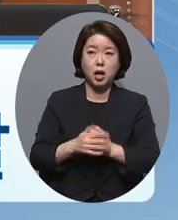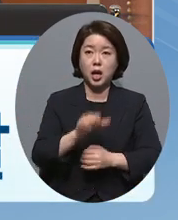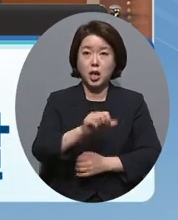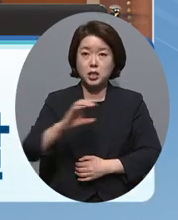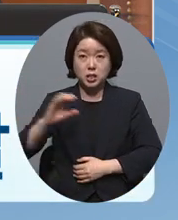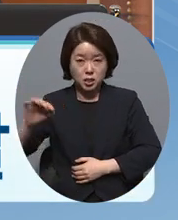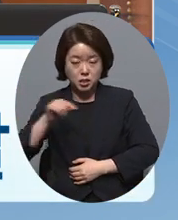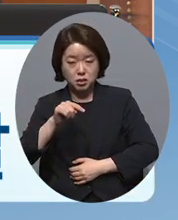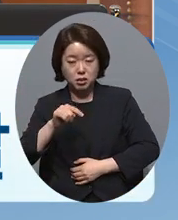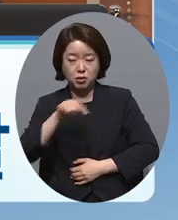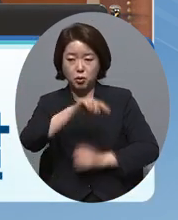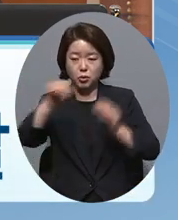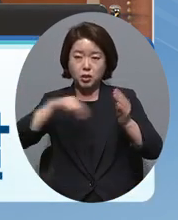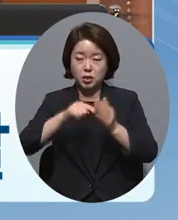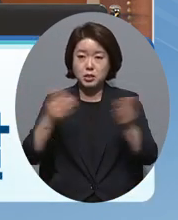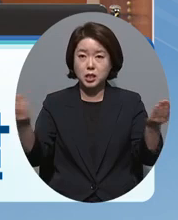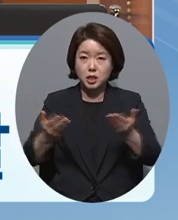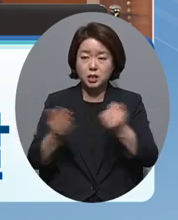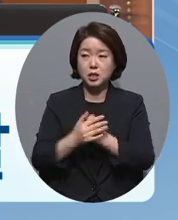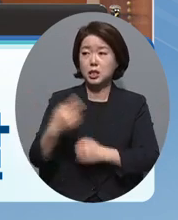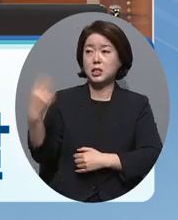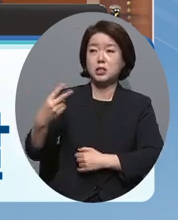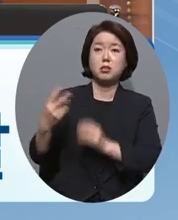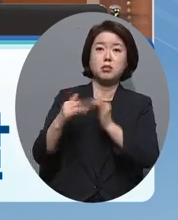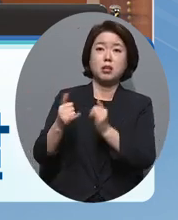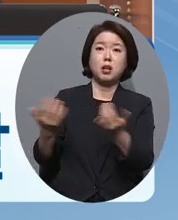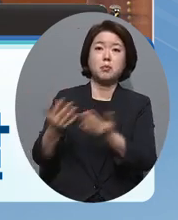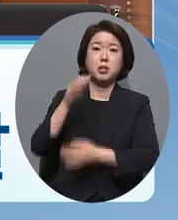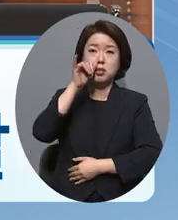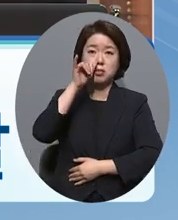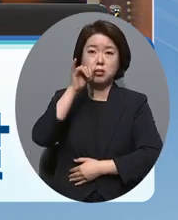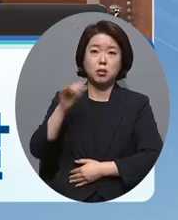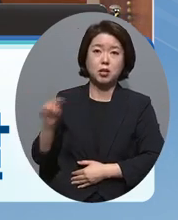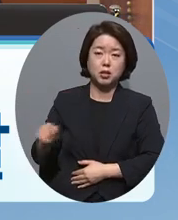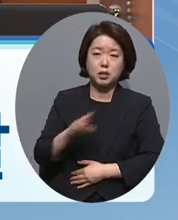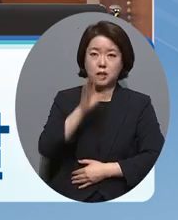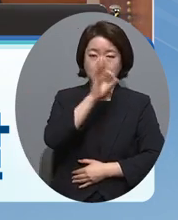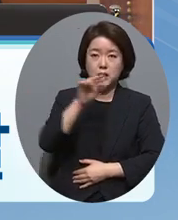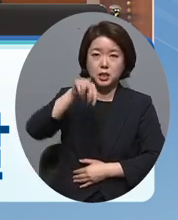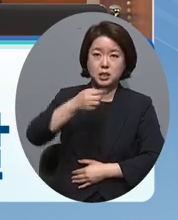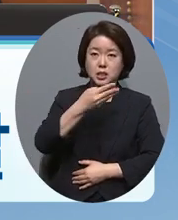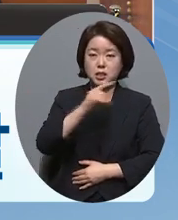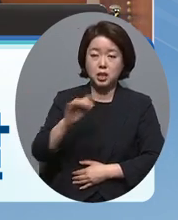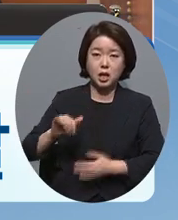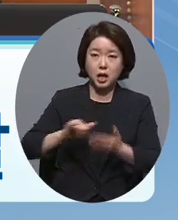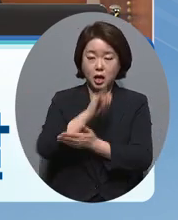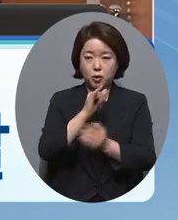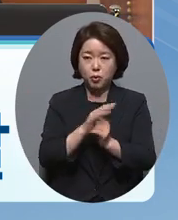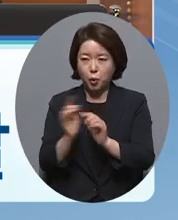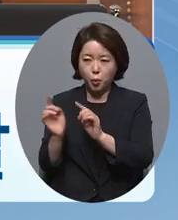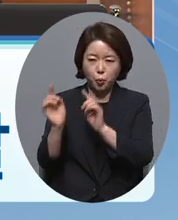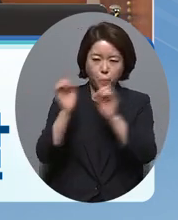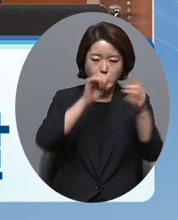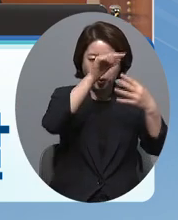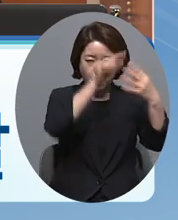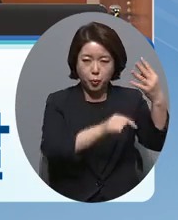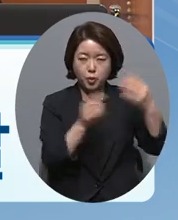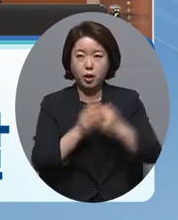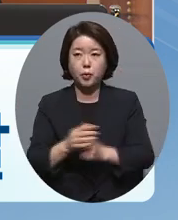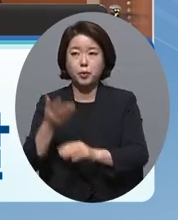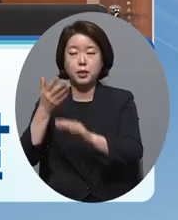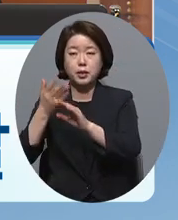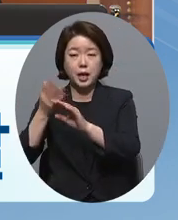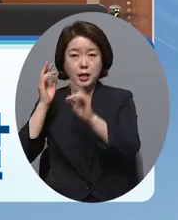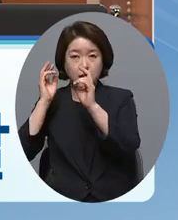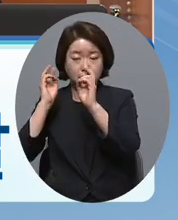이미 거기서 근무하고 있는 2000명의 직원들이 있단 말입니다이 직원들이 이스타항공이 그 회생 절차를 거쳐서 뭐 기업이